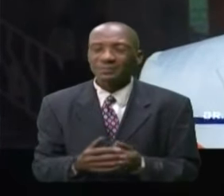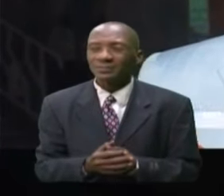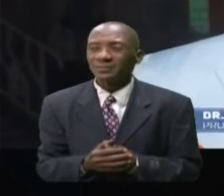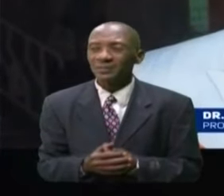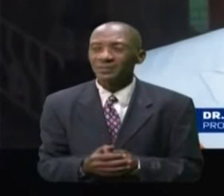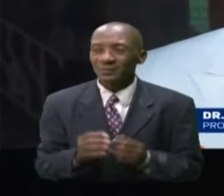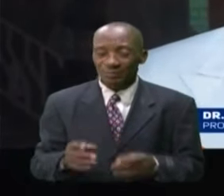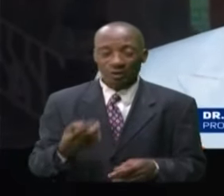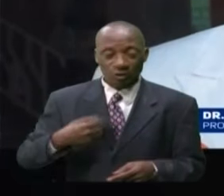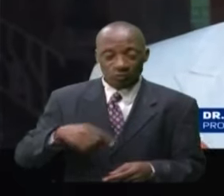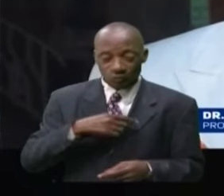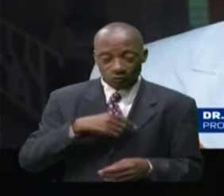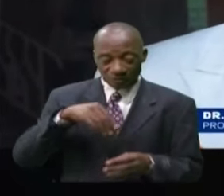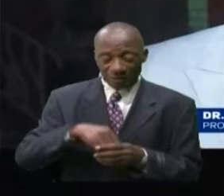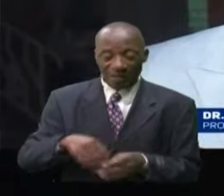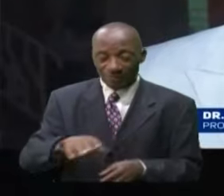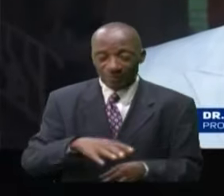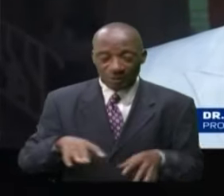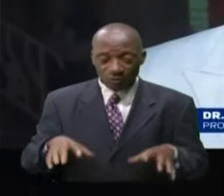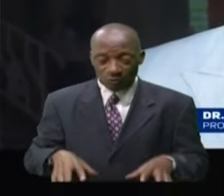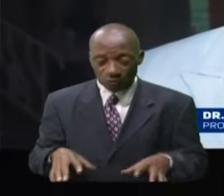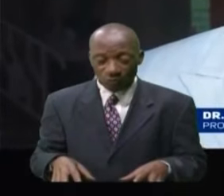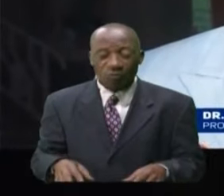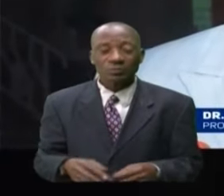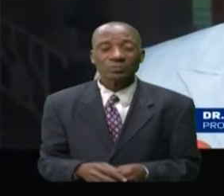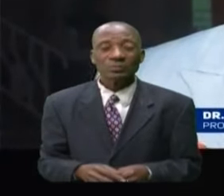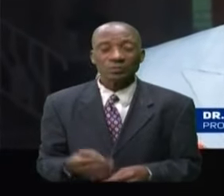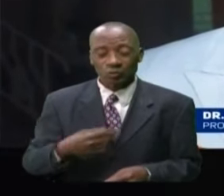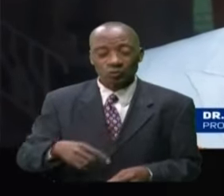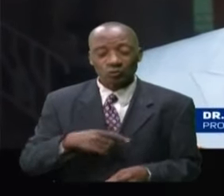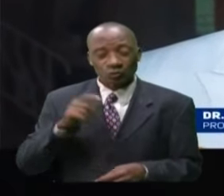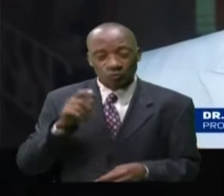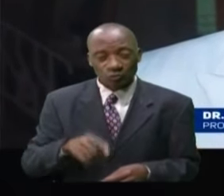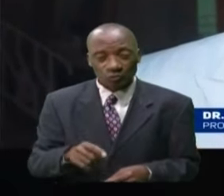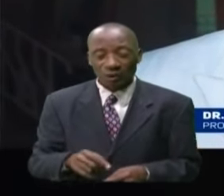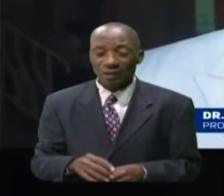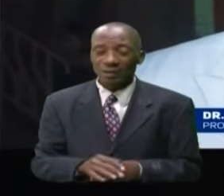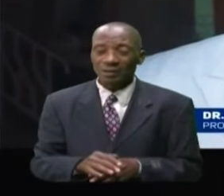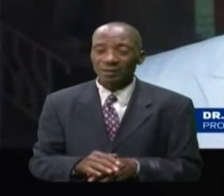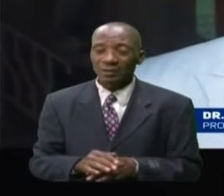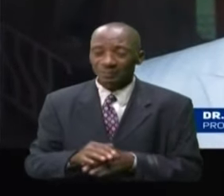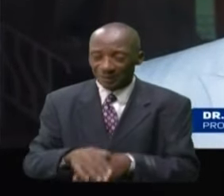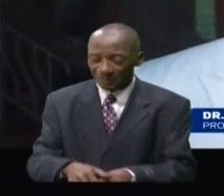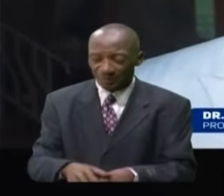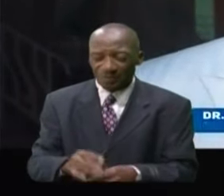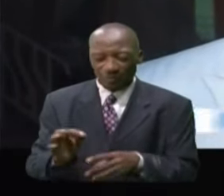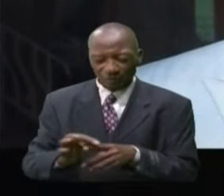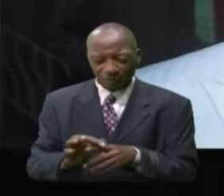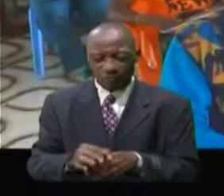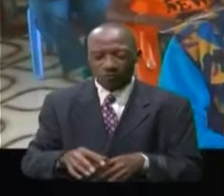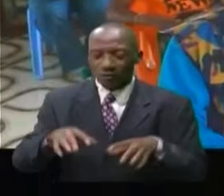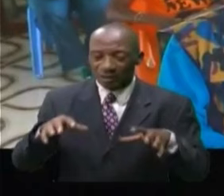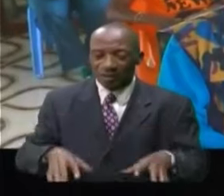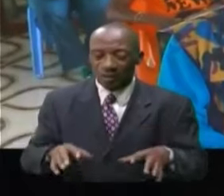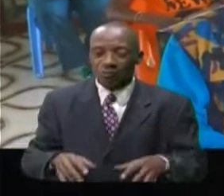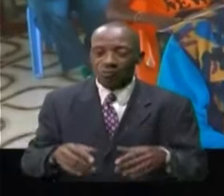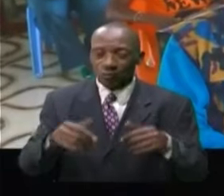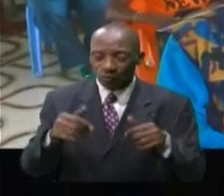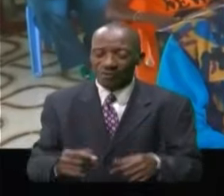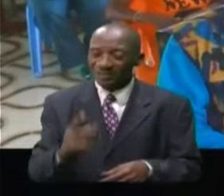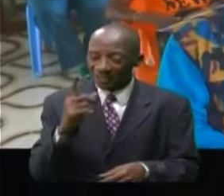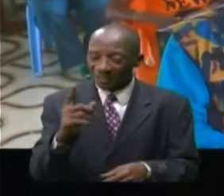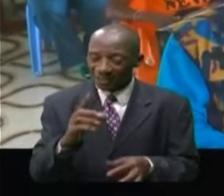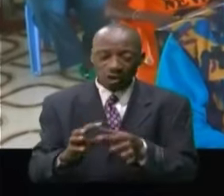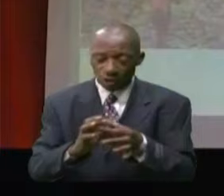que le Congo est vierge. Le Congo garde sa richesse. Le Congo est aimé des dieux. C'est ce qui est plus important. Parmi les